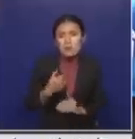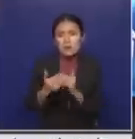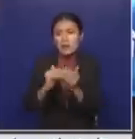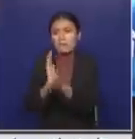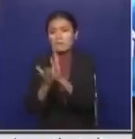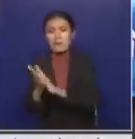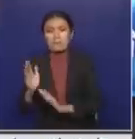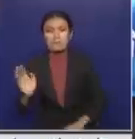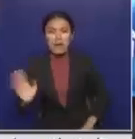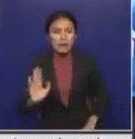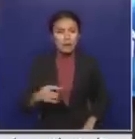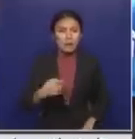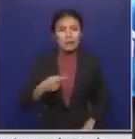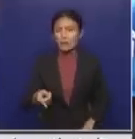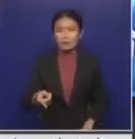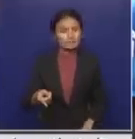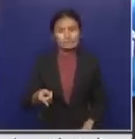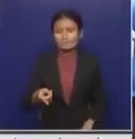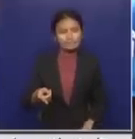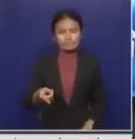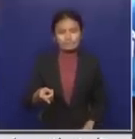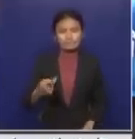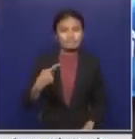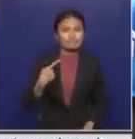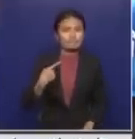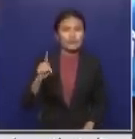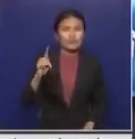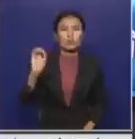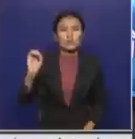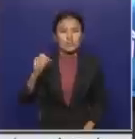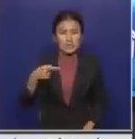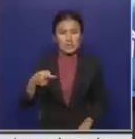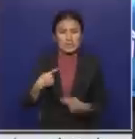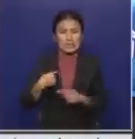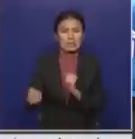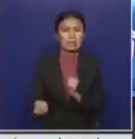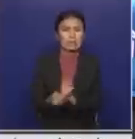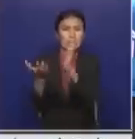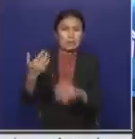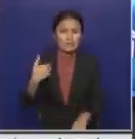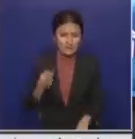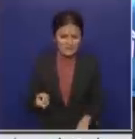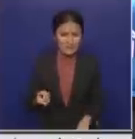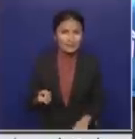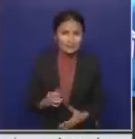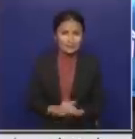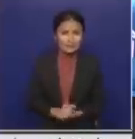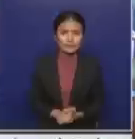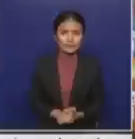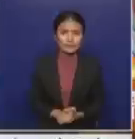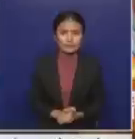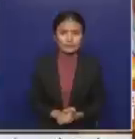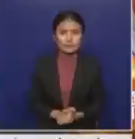ไม่ให้มีการปรับตัวได้เลยนั้นจะไม่เป็นคนดีและอาจก่อผลเสียในระยะยาวด้วยซ้ำแต่